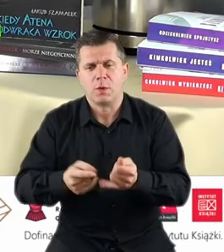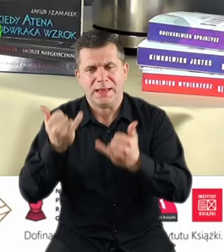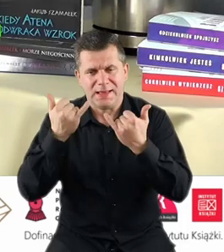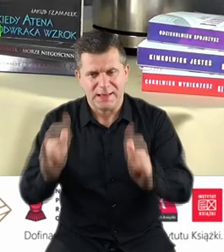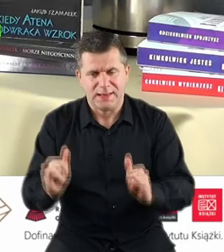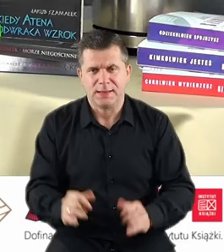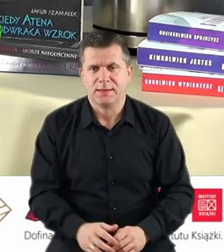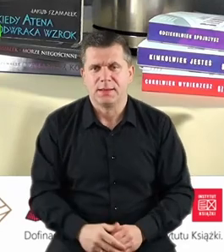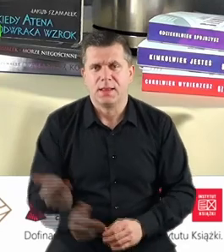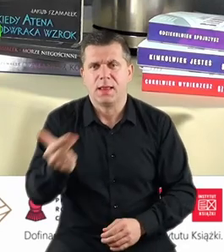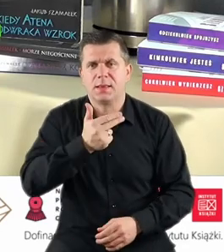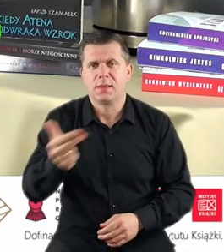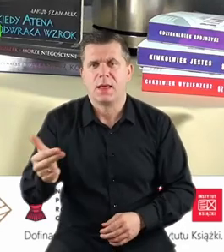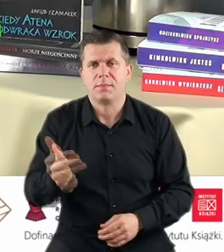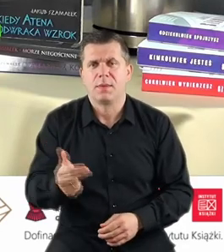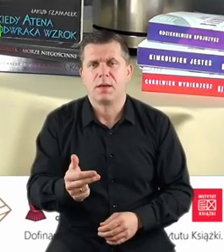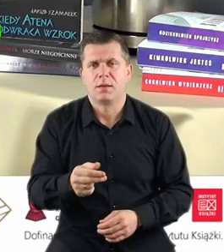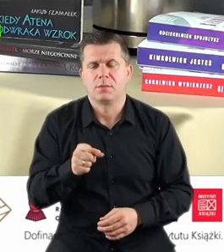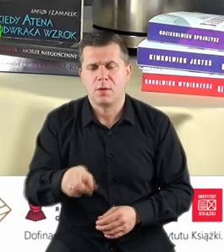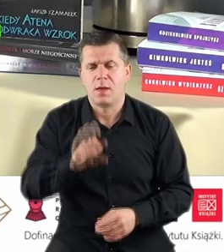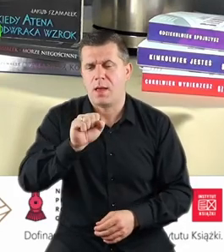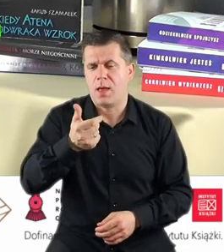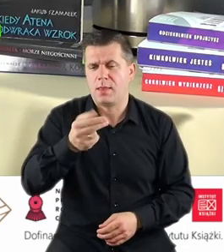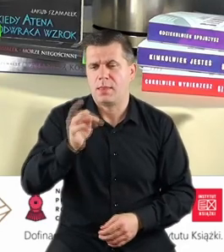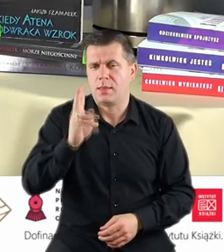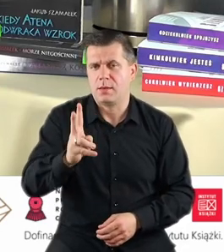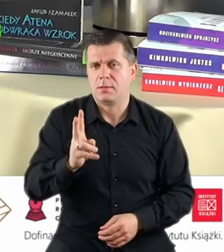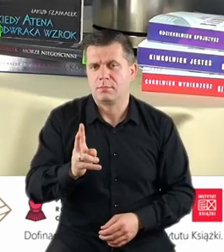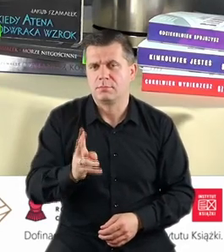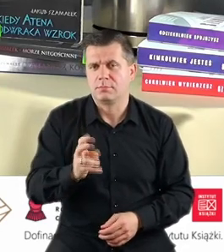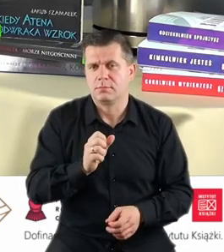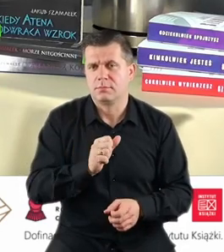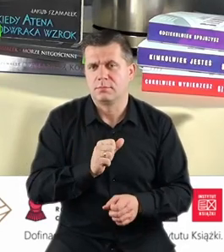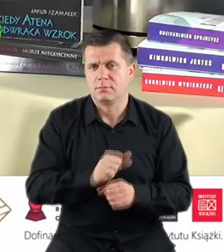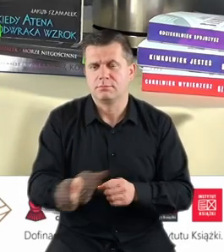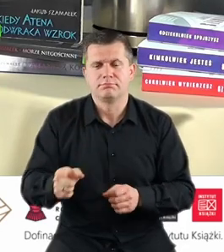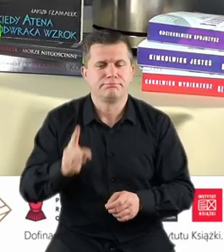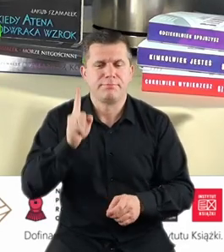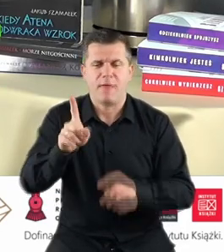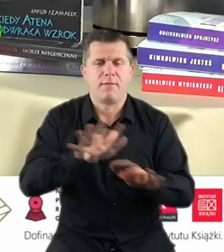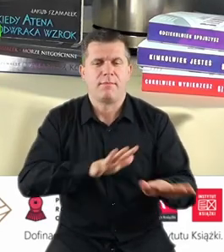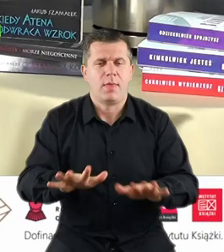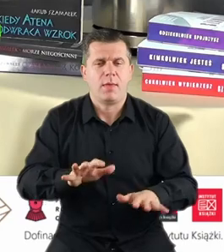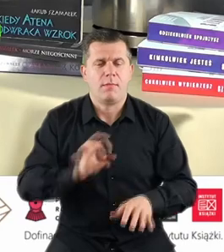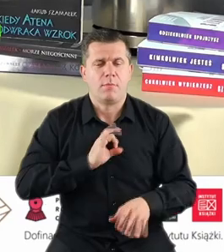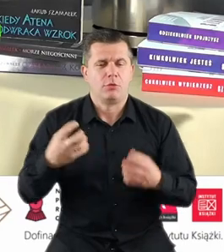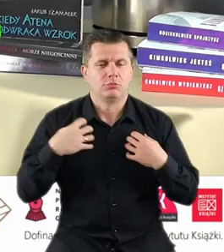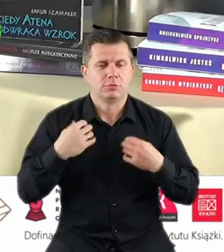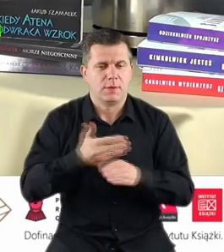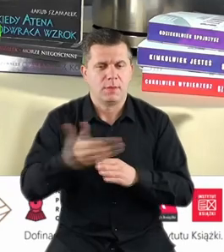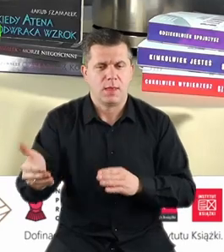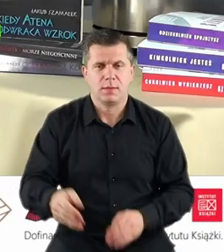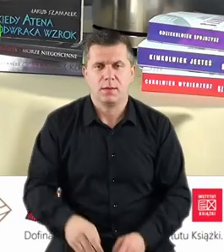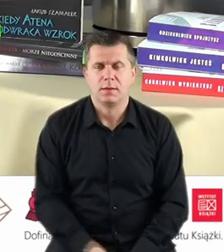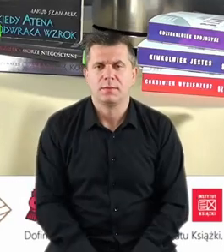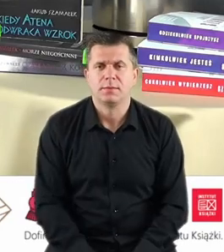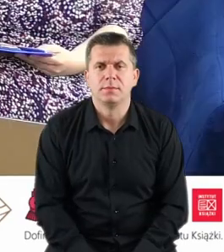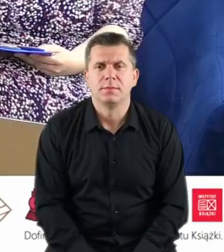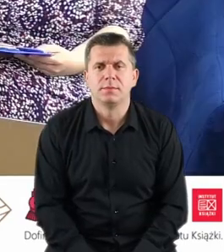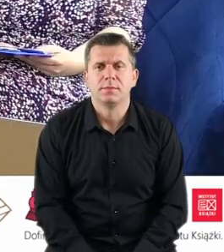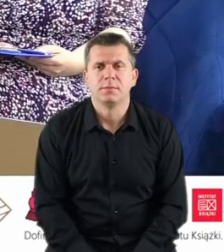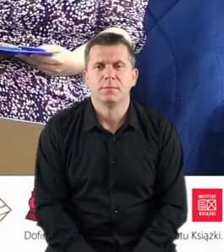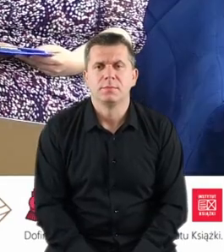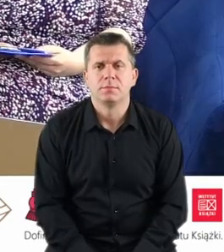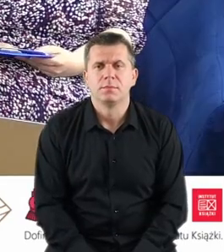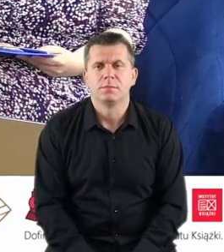inne tematy podejmuję, to antyk ma miejsce honorowe w moim życiu nadal.